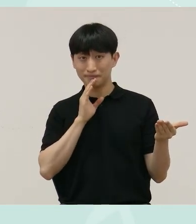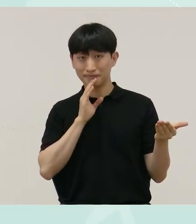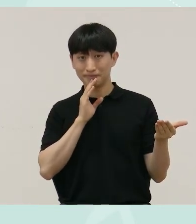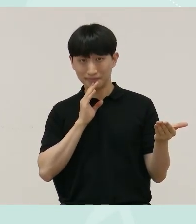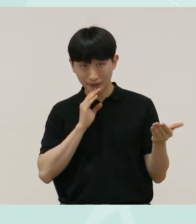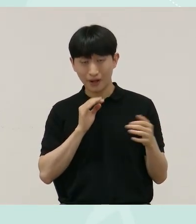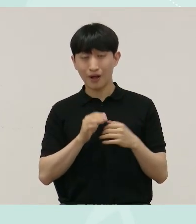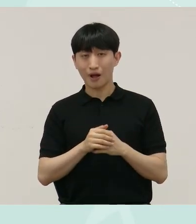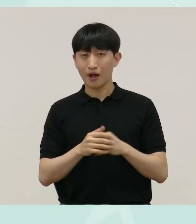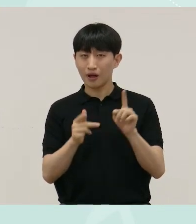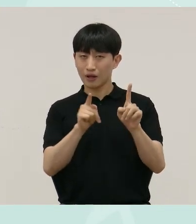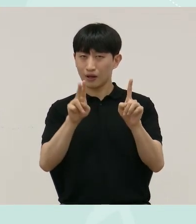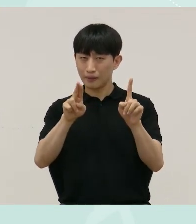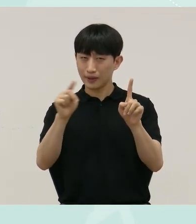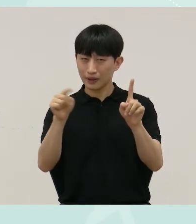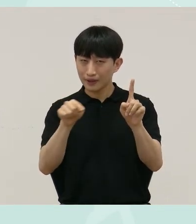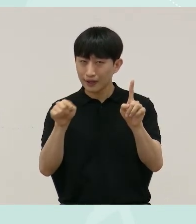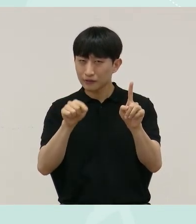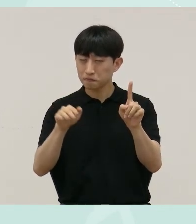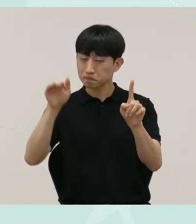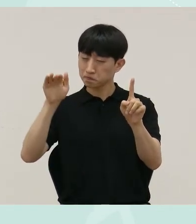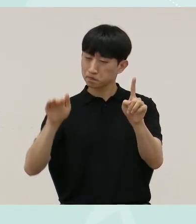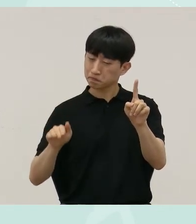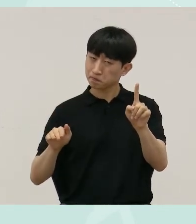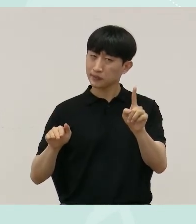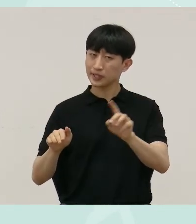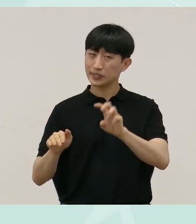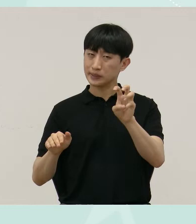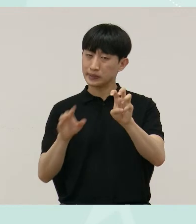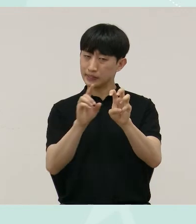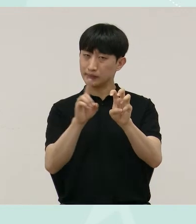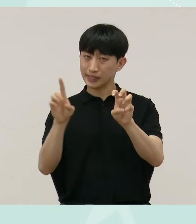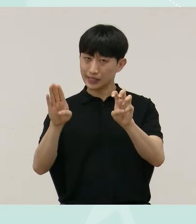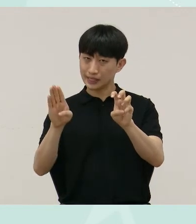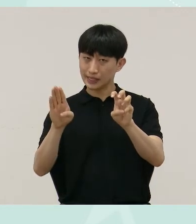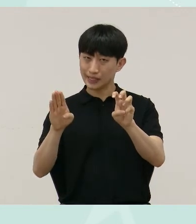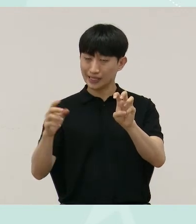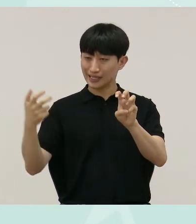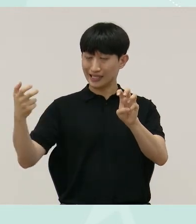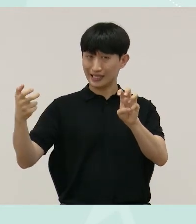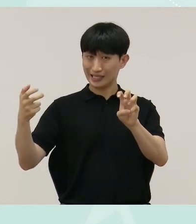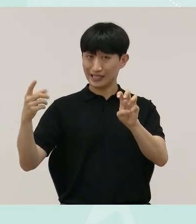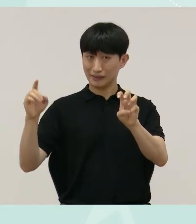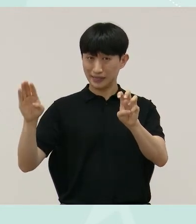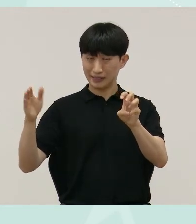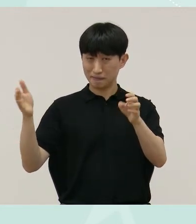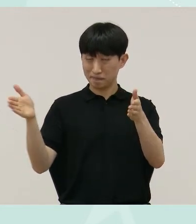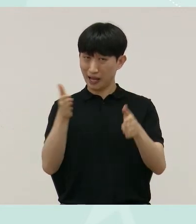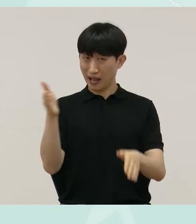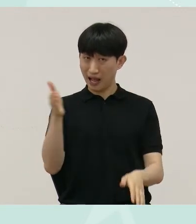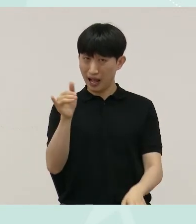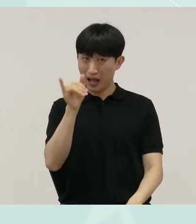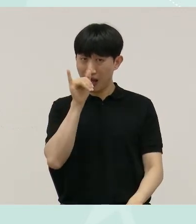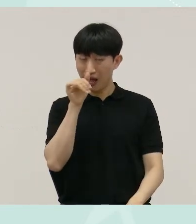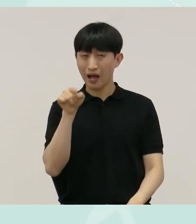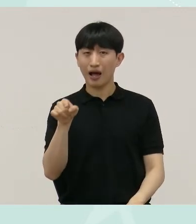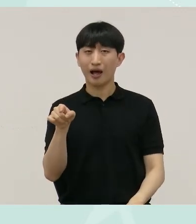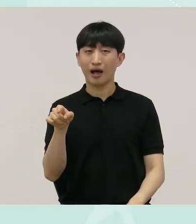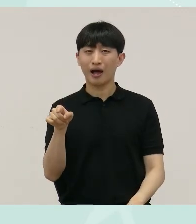그 1kHz가 조금 떨어져서 이렇게 30dB와 70dB 사이 언저리에 1kHz가 있는